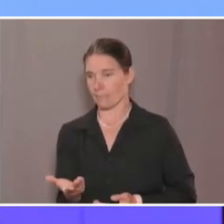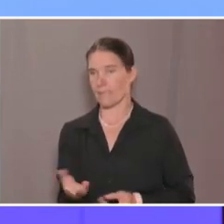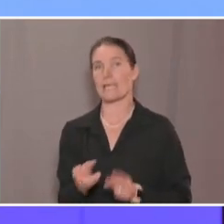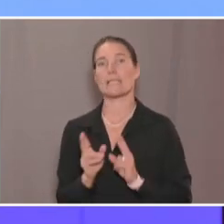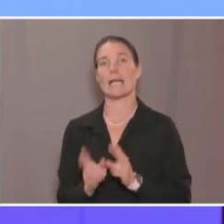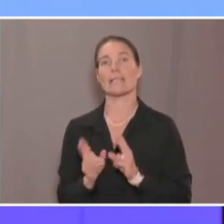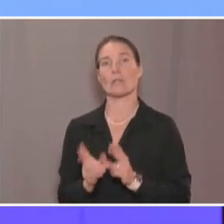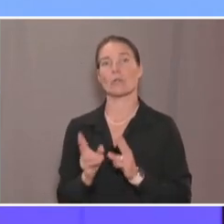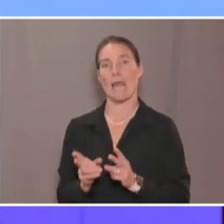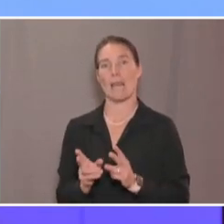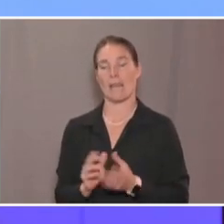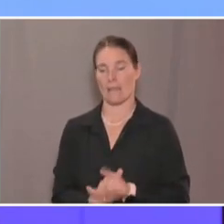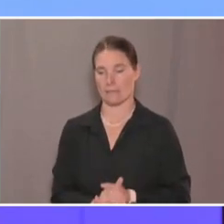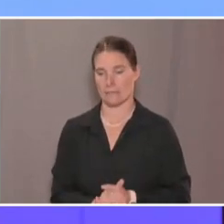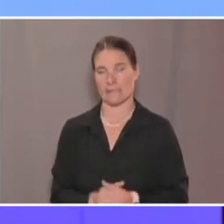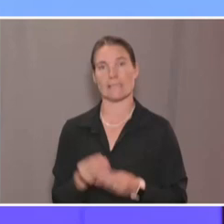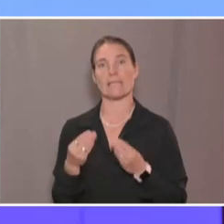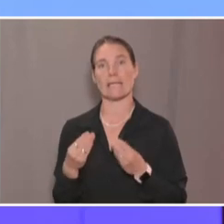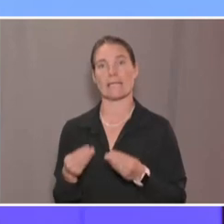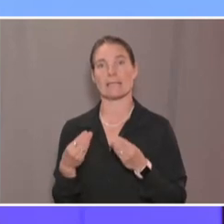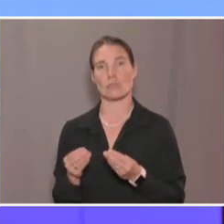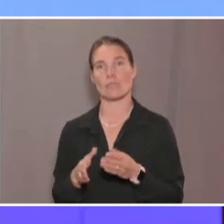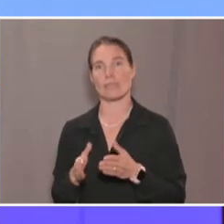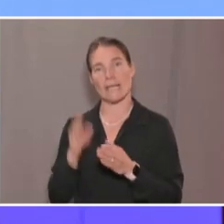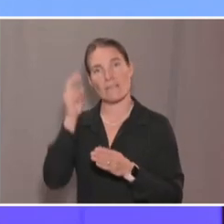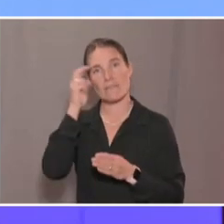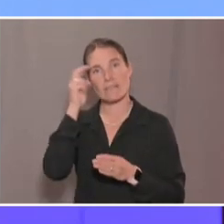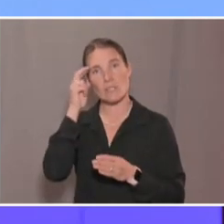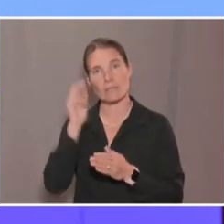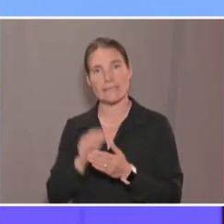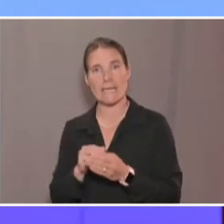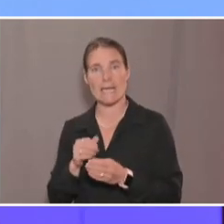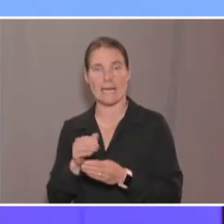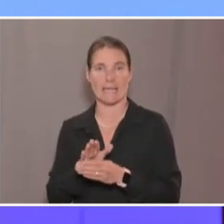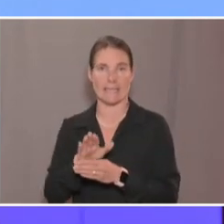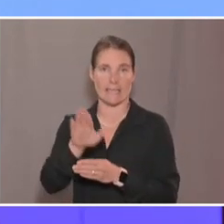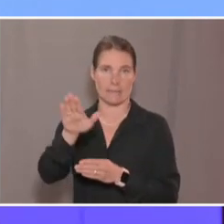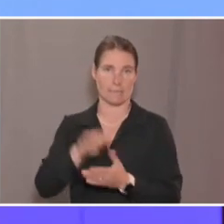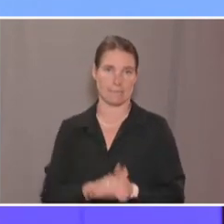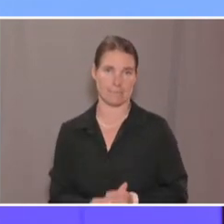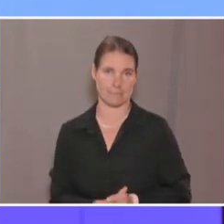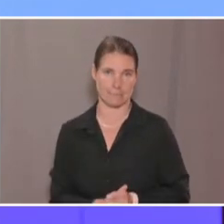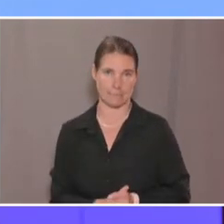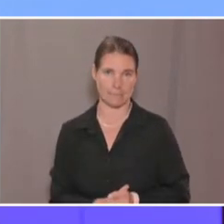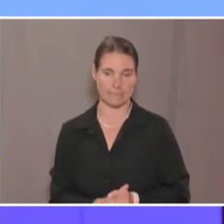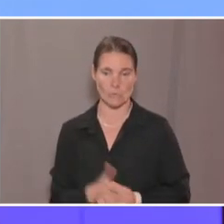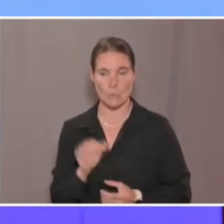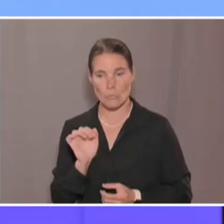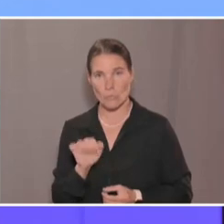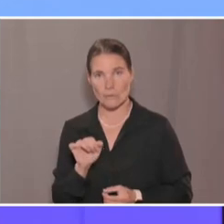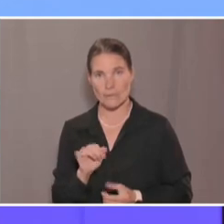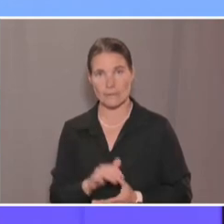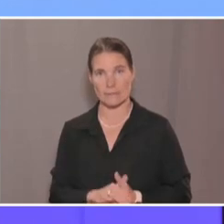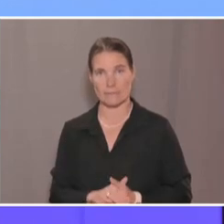traditionellen Eliten, die den klassischen Weg einer wissenschaftlichen Karriere einschlugen und möglicherweise